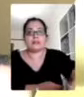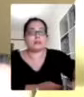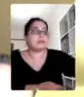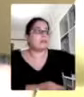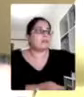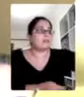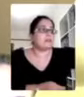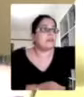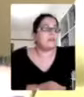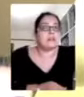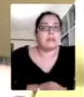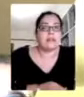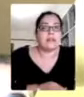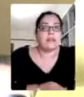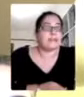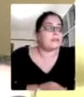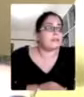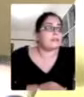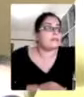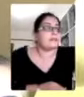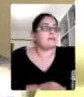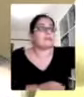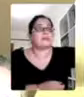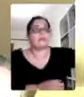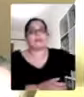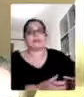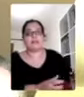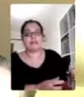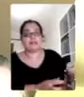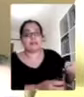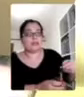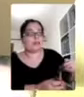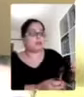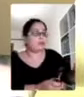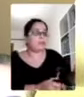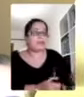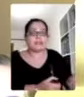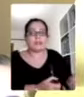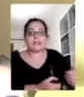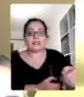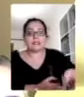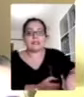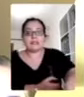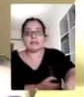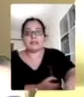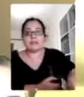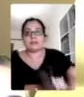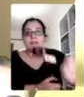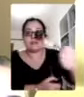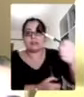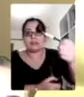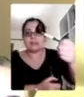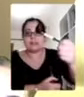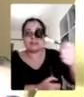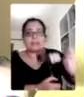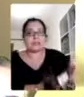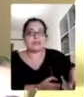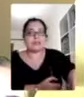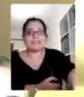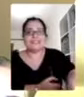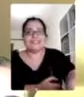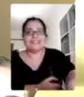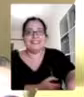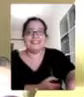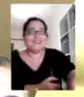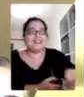bineceğini düşünürseniz feasible Evet. değil. Evet. Bu arada benimki